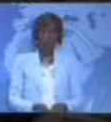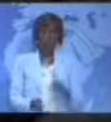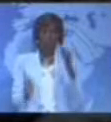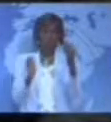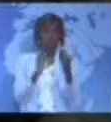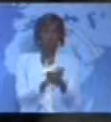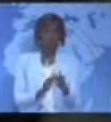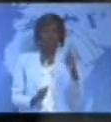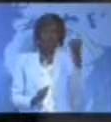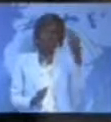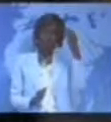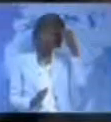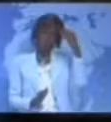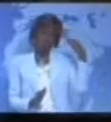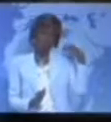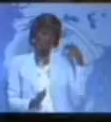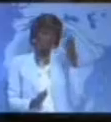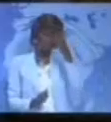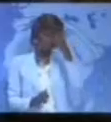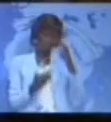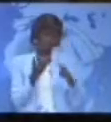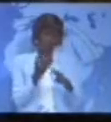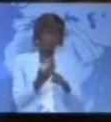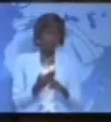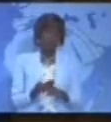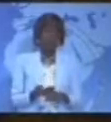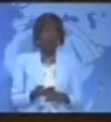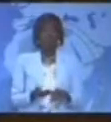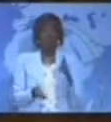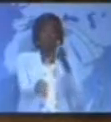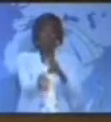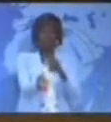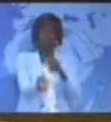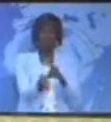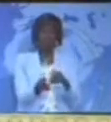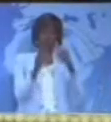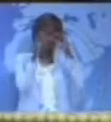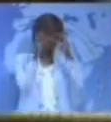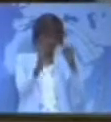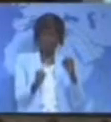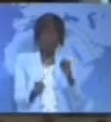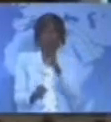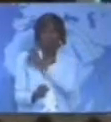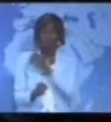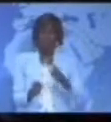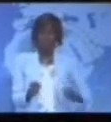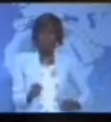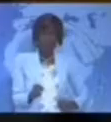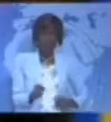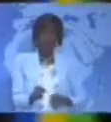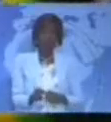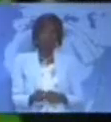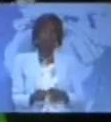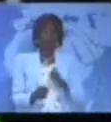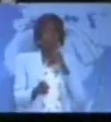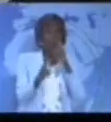du Premier ministre, chef du gouvernement Daniel Onaondo, Dr Lucie Milebou-Aubusson, épouse Mboussou, a procédé à l'ouverture officielle